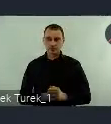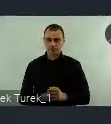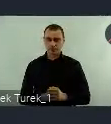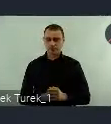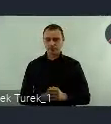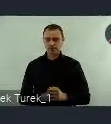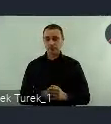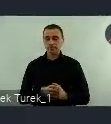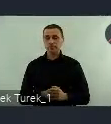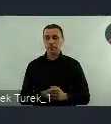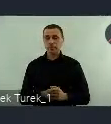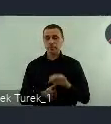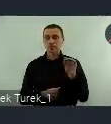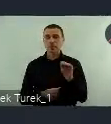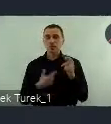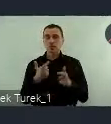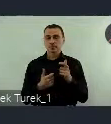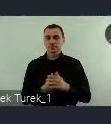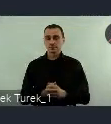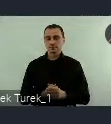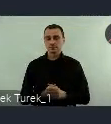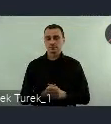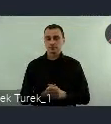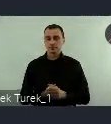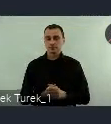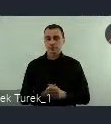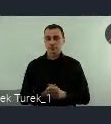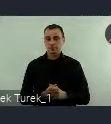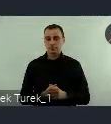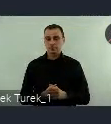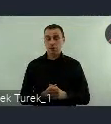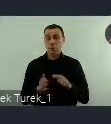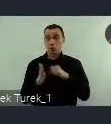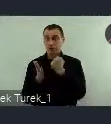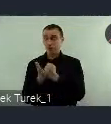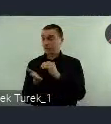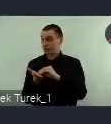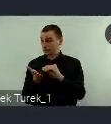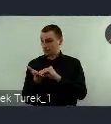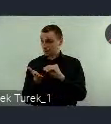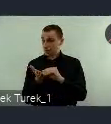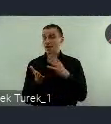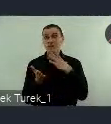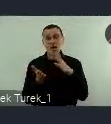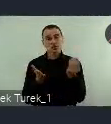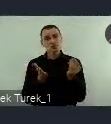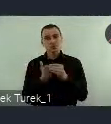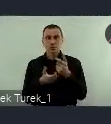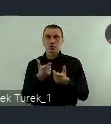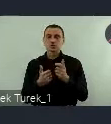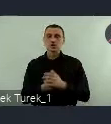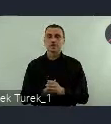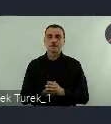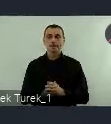jak robię takie wydarzenie to nie jest coś co jest wymagane ustawą na wprost natomiast to jest Co można dostępności robić na